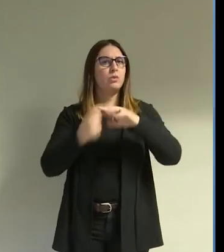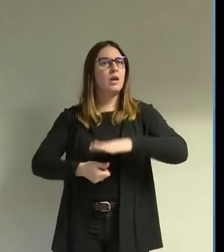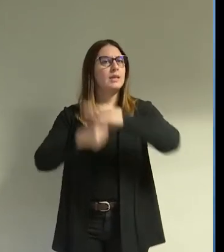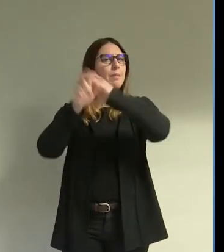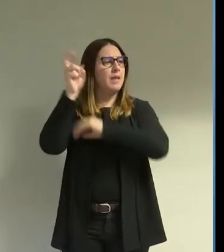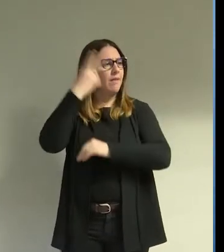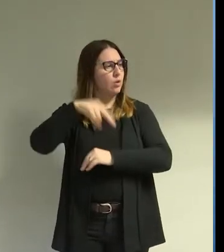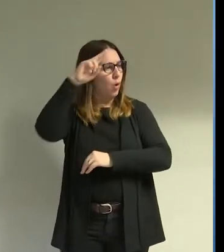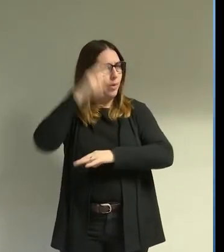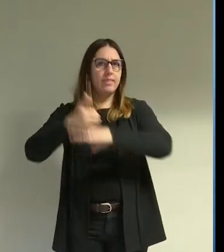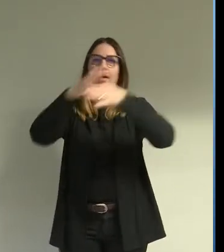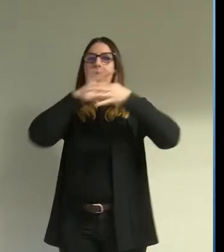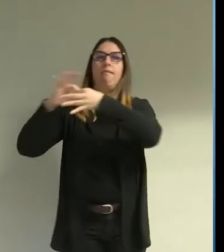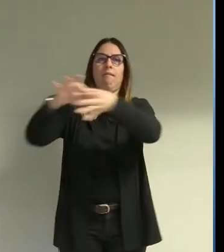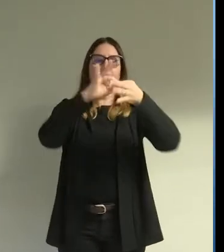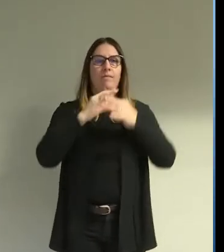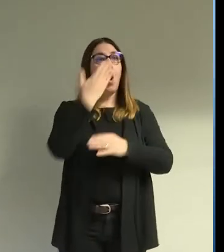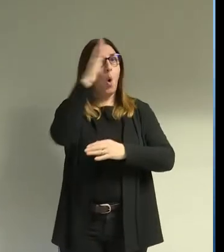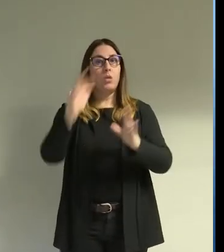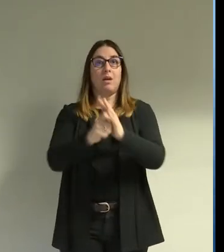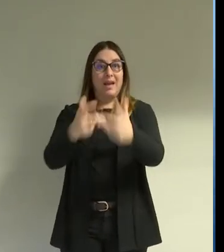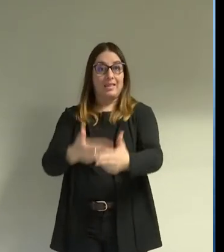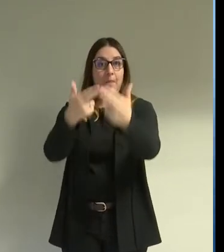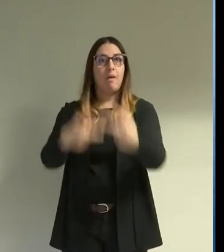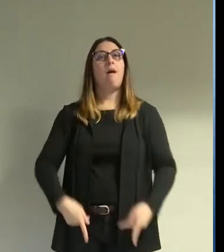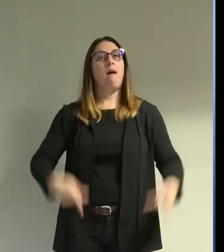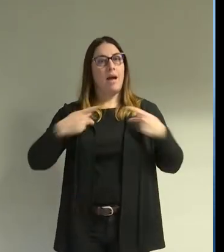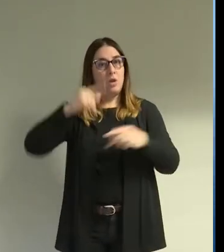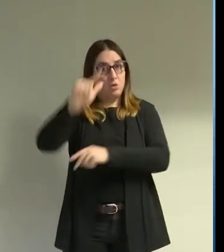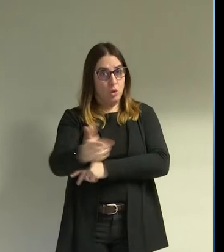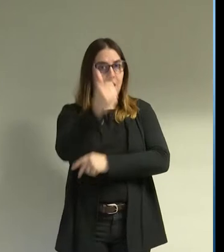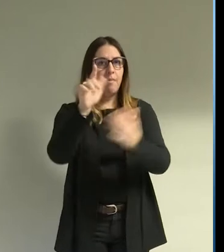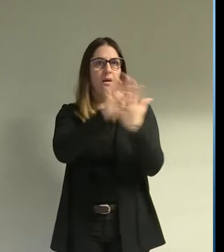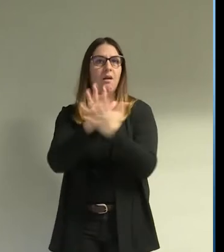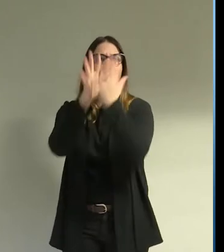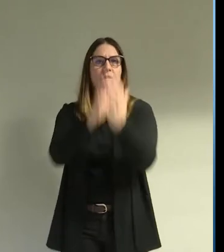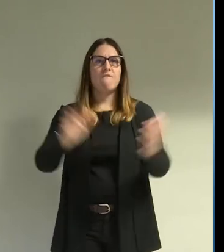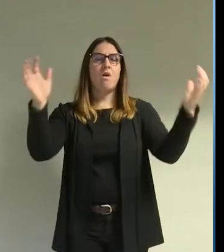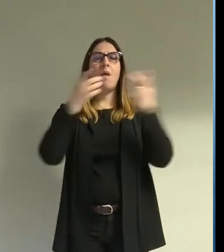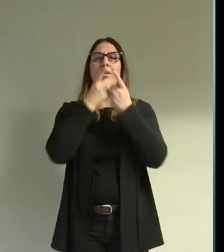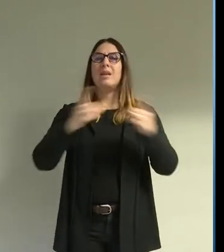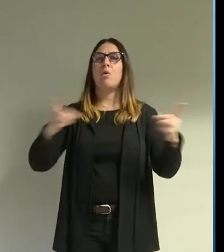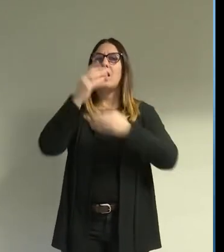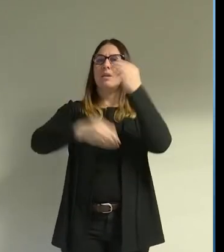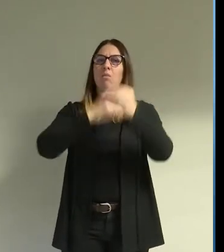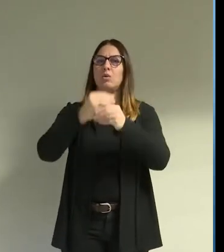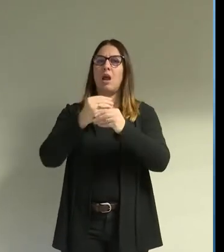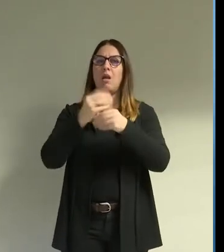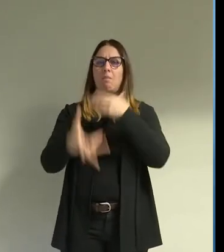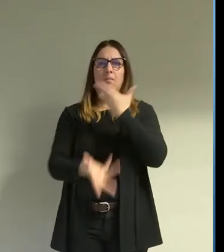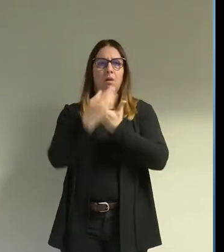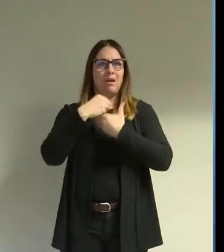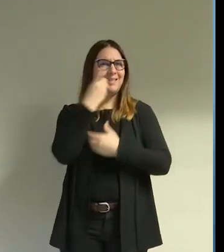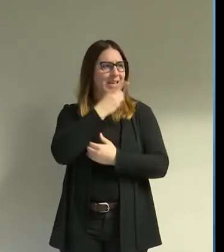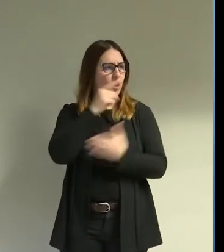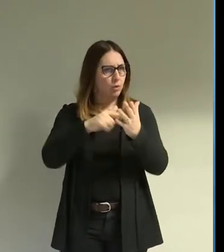d'autres étapes auront lieu un deuxième atelier aura lieu lors du forum mondial de la démocratie participative en décembre 2022 un